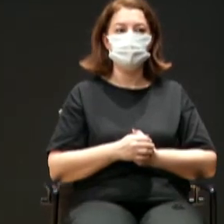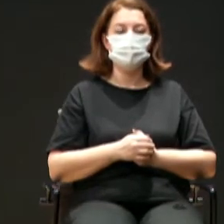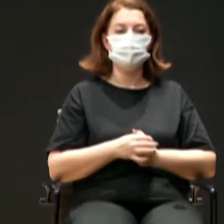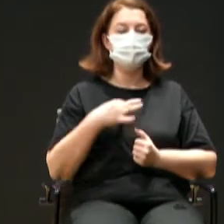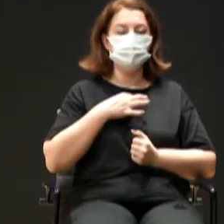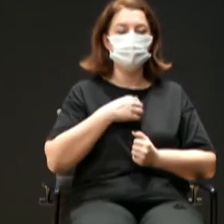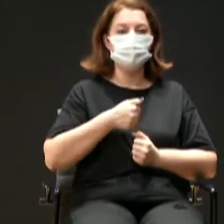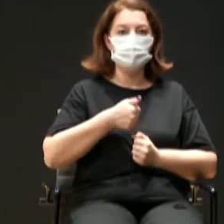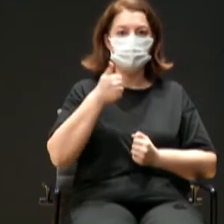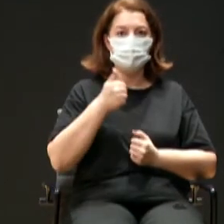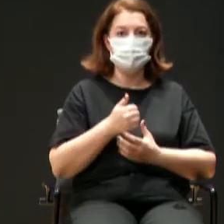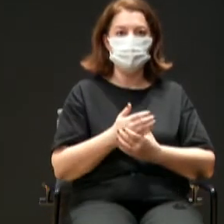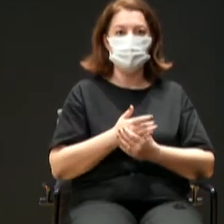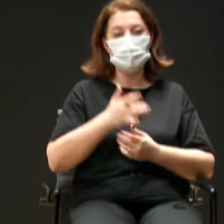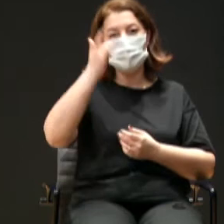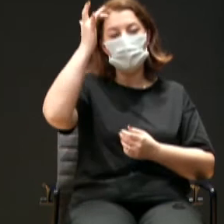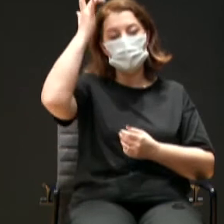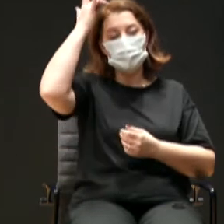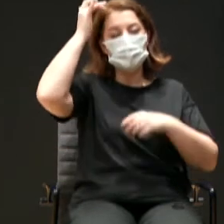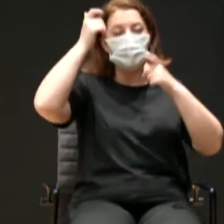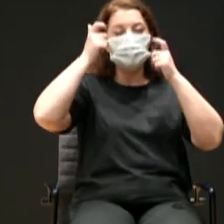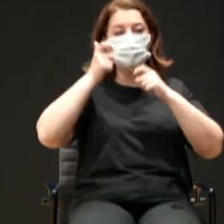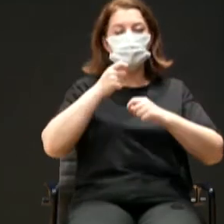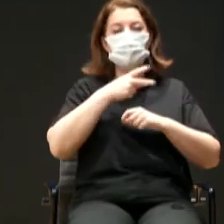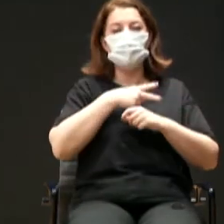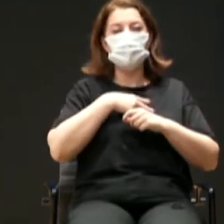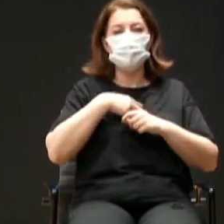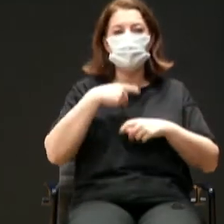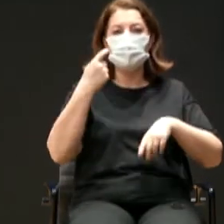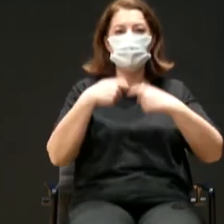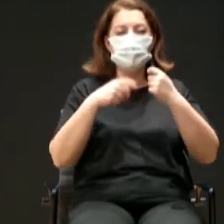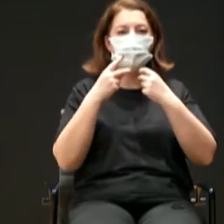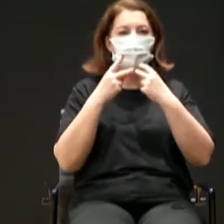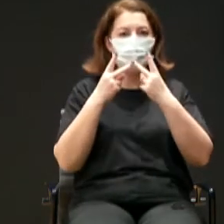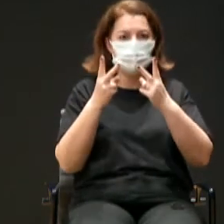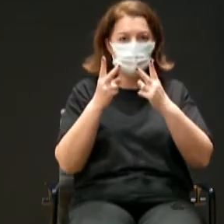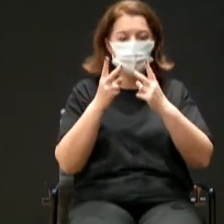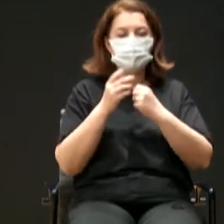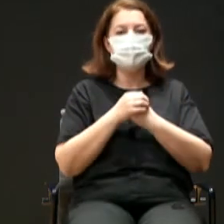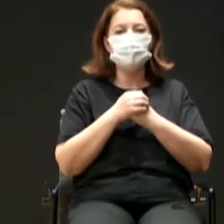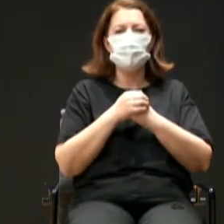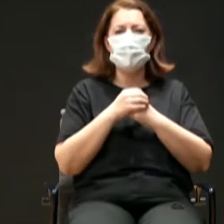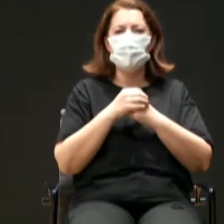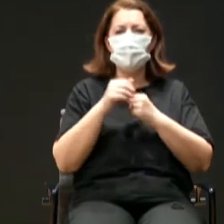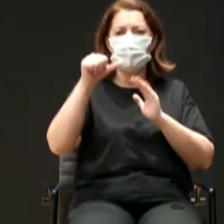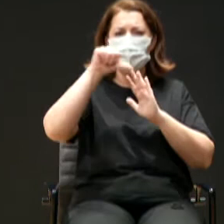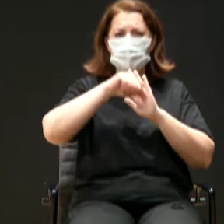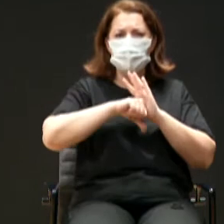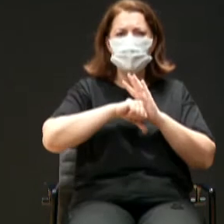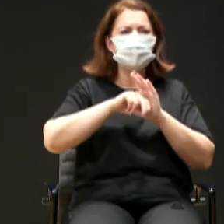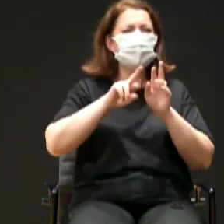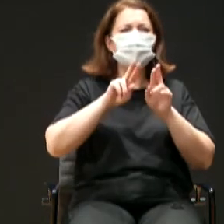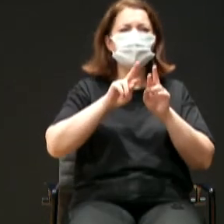Sayın Başkan, Beylikdüzü Belediyesi bankalar tarafından takibe alınmış, batmak üzere olan şirketlere